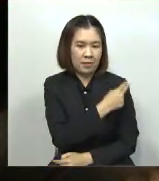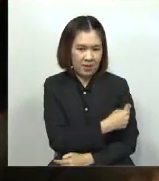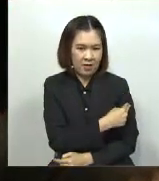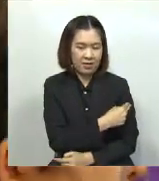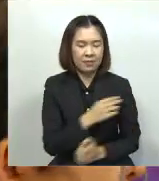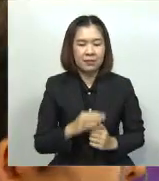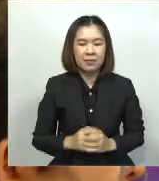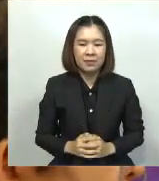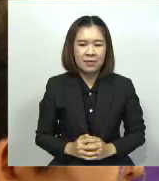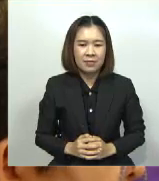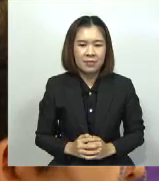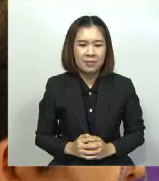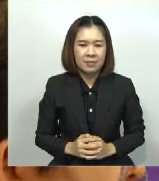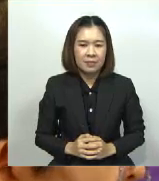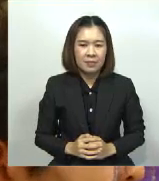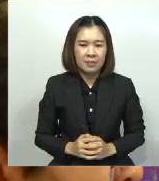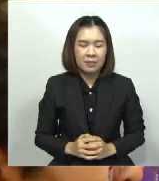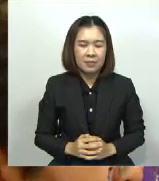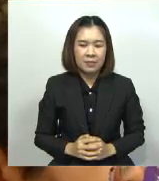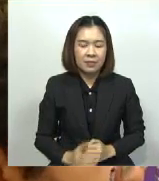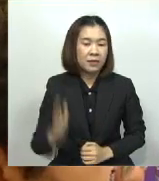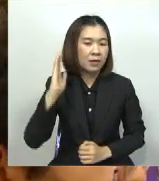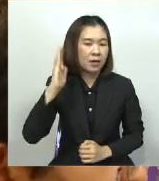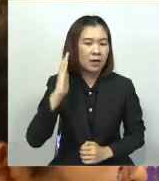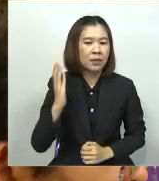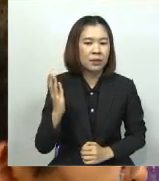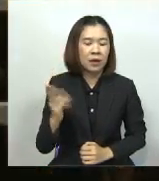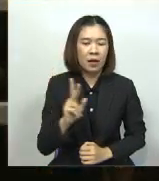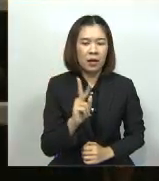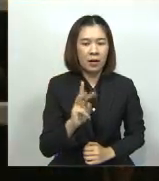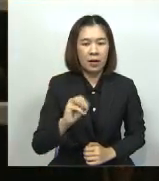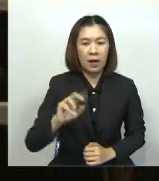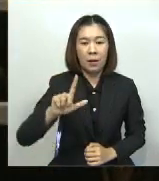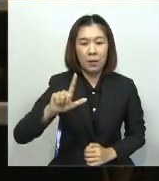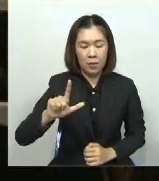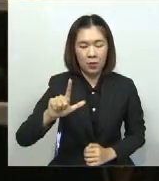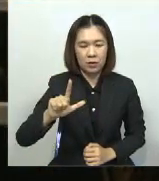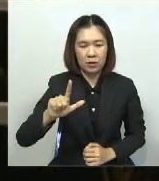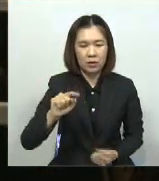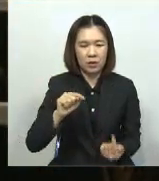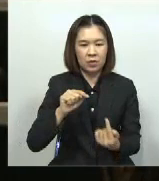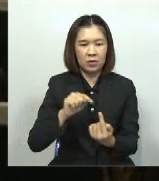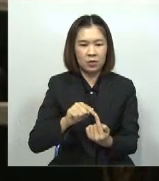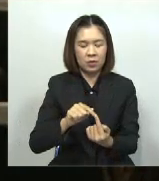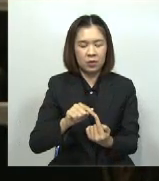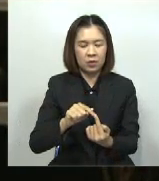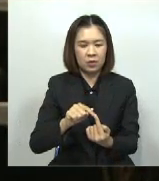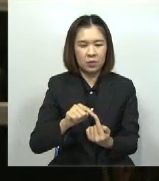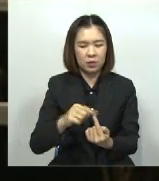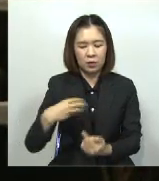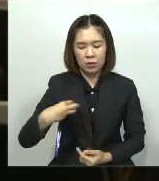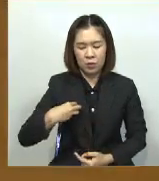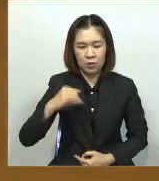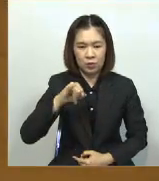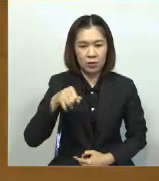าลงกรณ์นายแพทย์กมลแก้วกิตินรงค์คณะแพทยศาสตร์ภาควิชาอายุรศาสตร์จุฬ